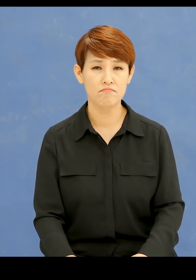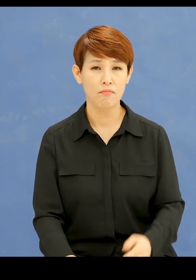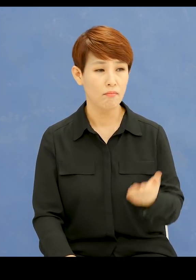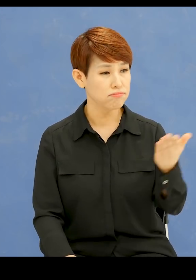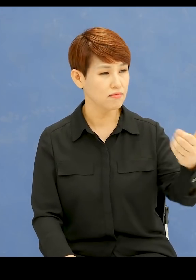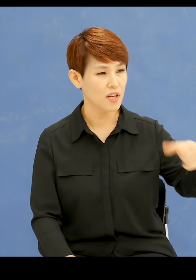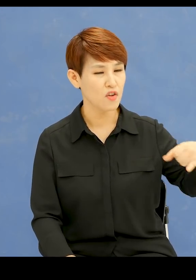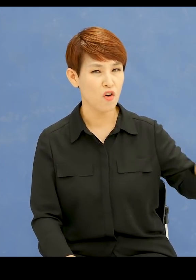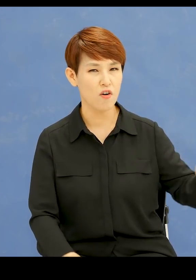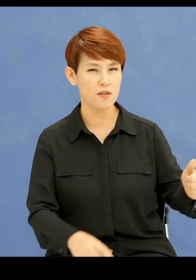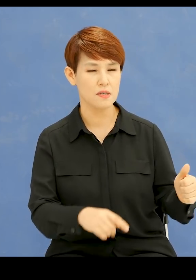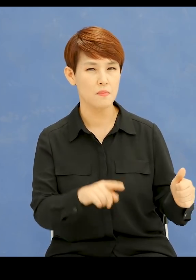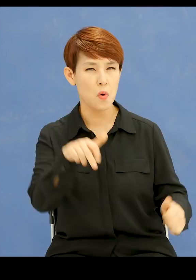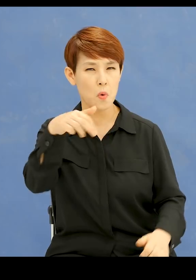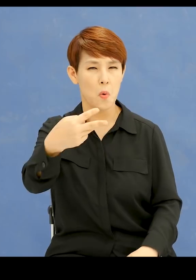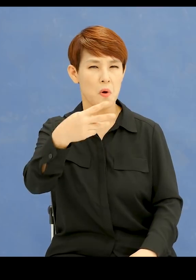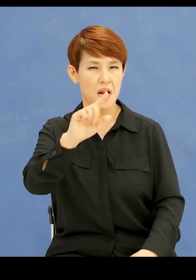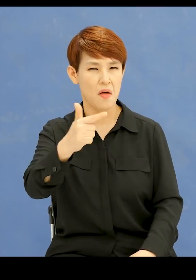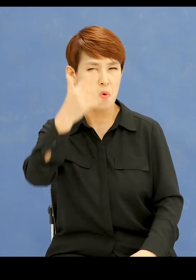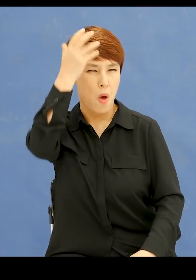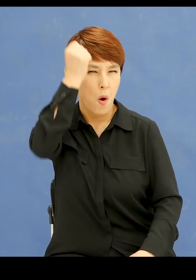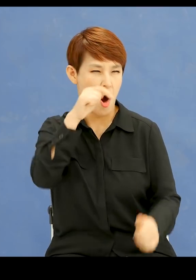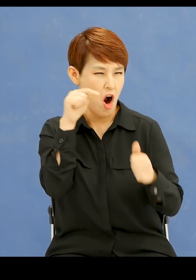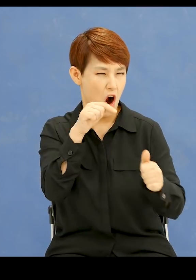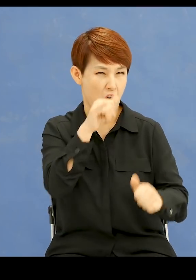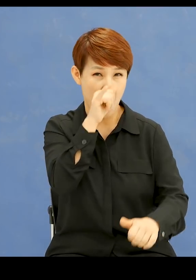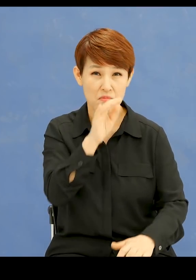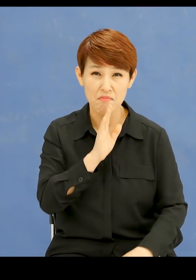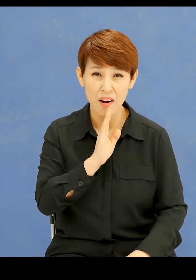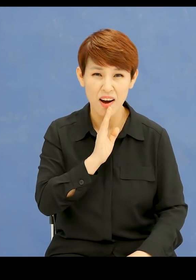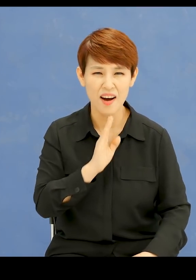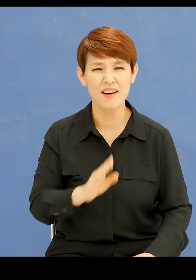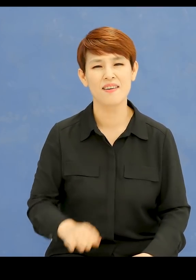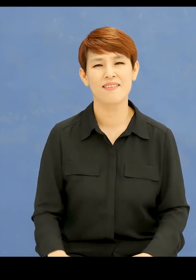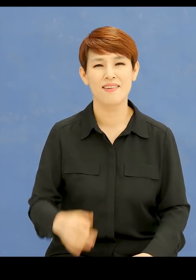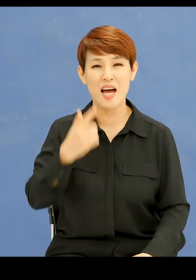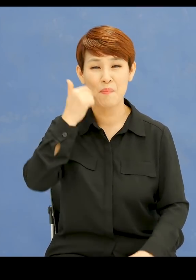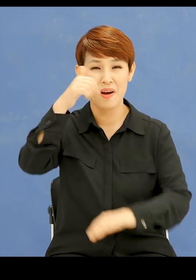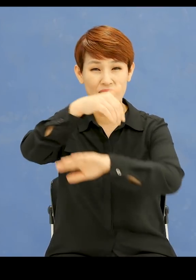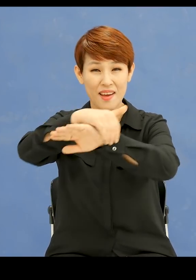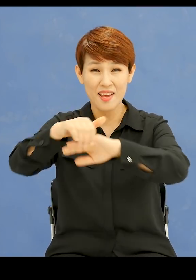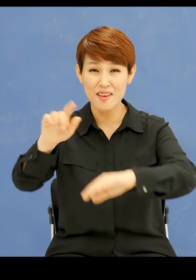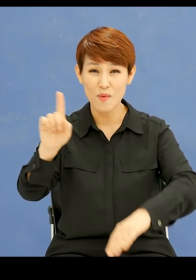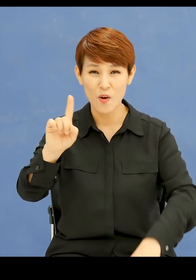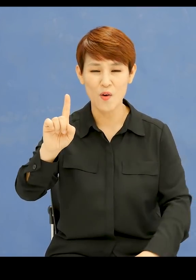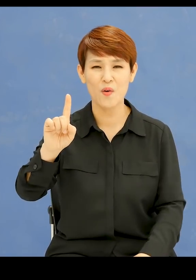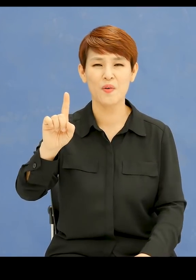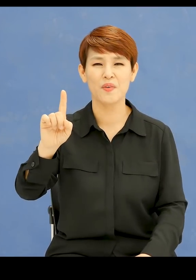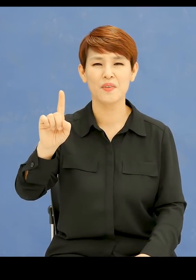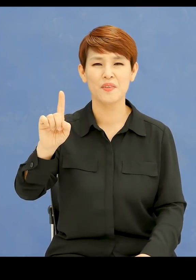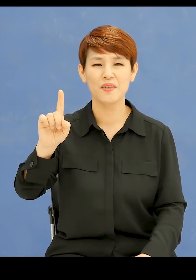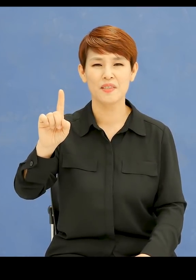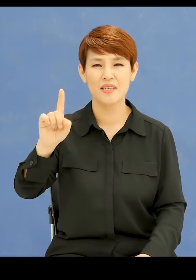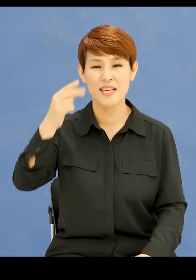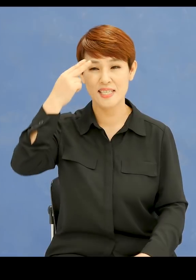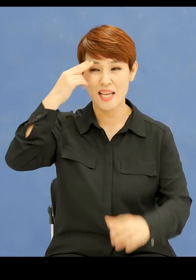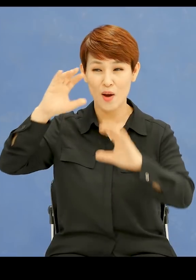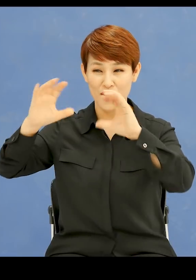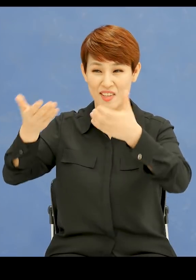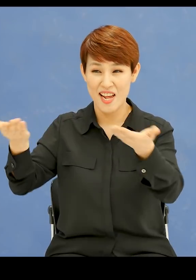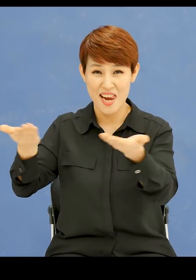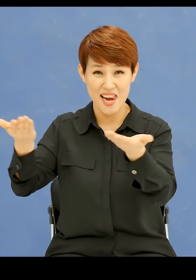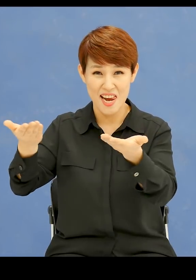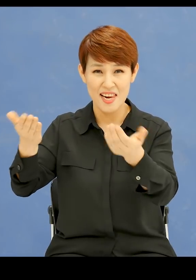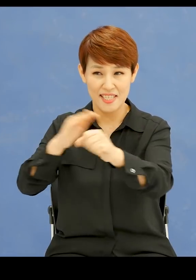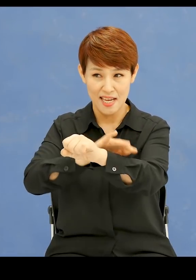자녀들에게도 굉장히 좀 주입하셨을 텐데 뭐 코란을 외우라든가 뭐 이런 것도. 네, 그때 당시 아버지 계획은 이제 본인이 하고 있는 일들을